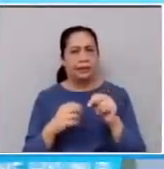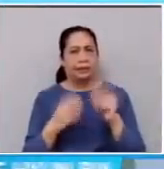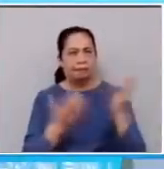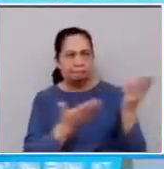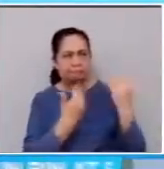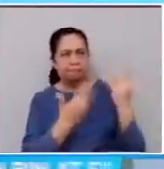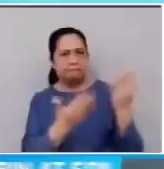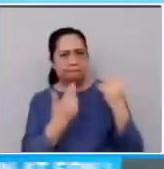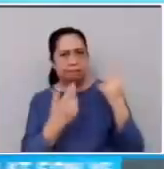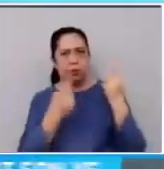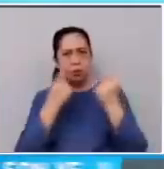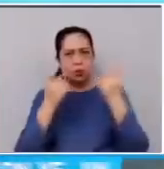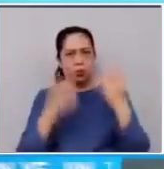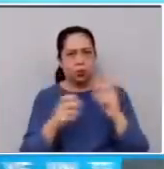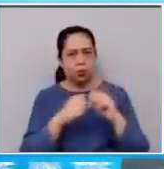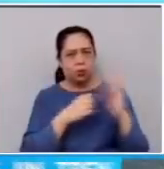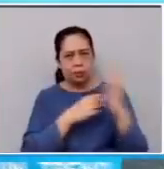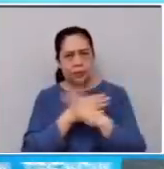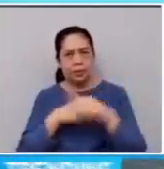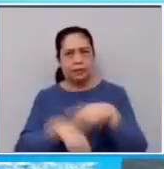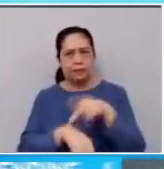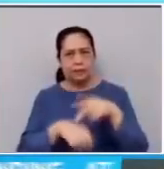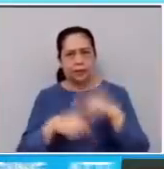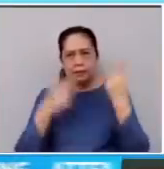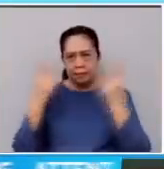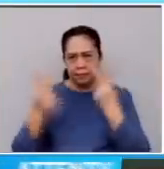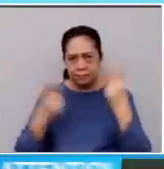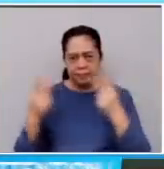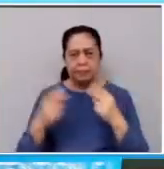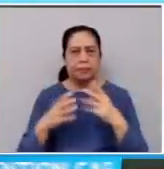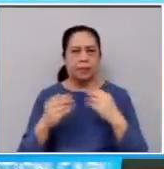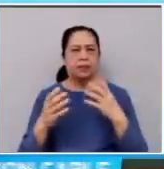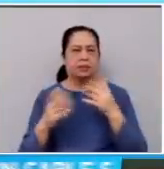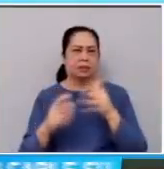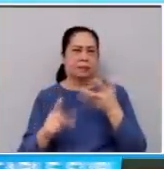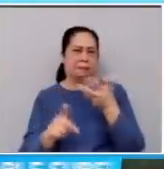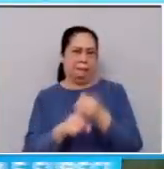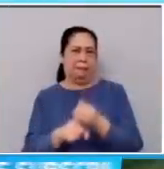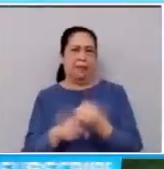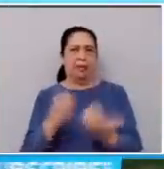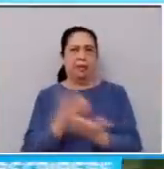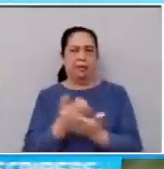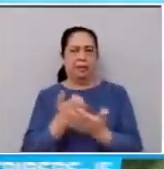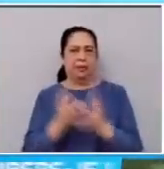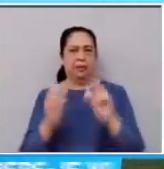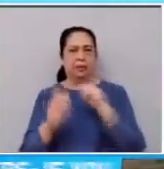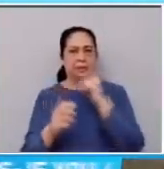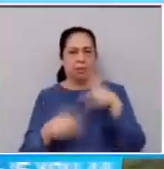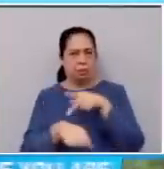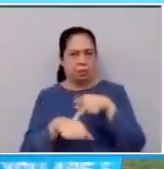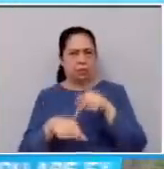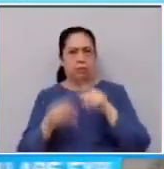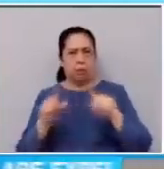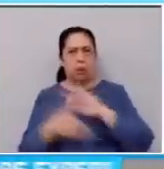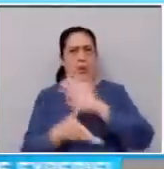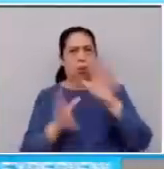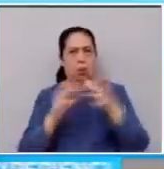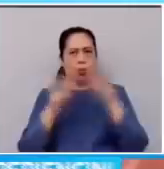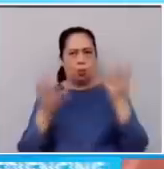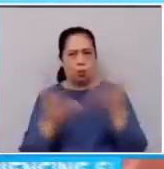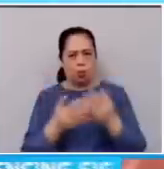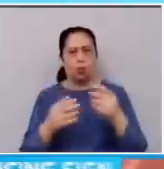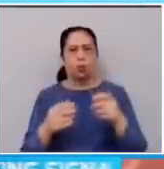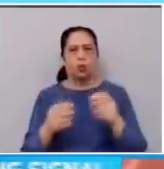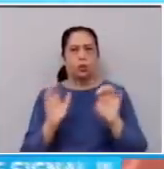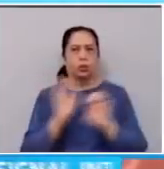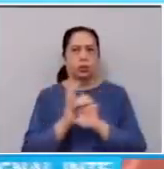turista para bumalik dito. At syempre, naapektuhan ang ekonomiya ng buong mundo. So, kahit na meron man sabihin natin